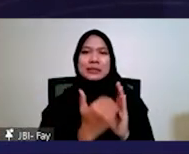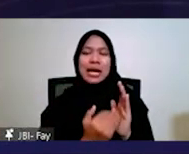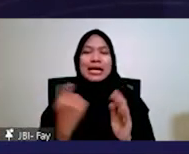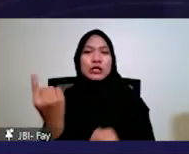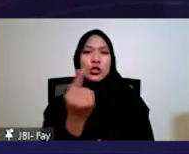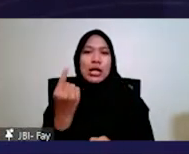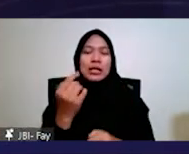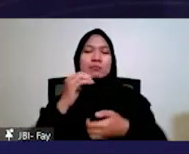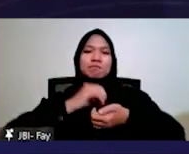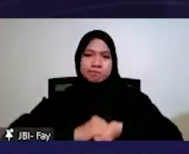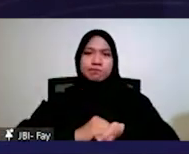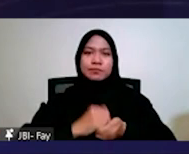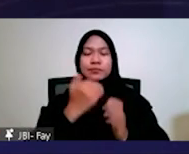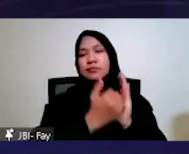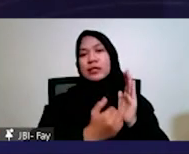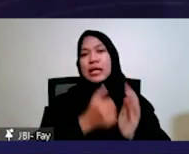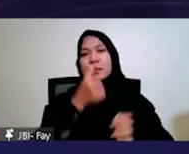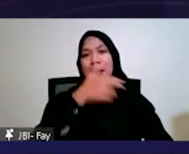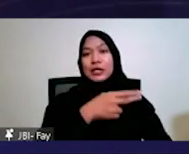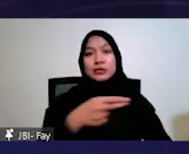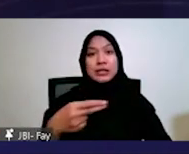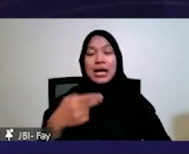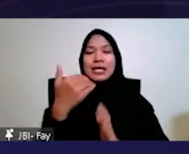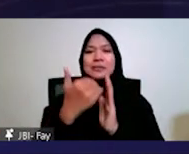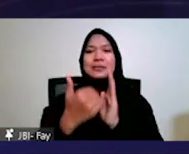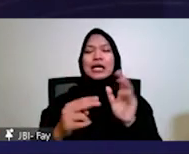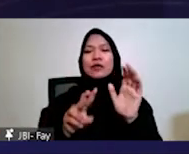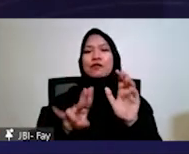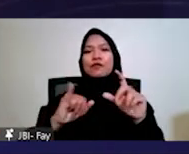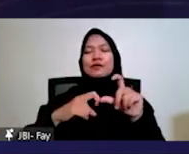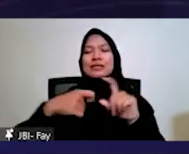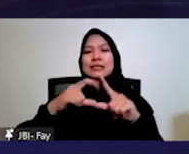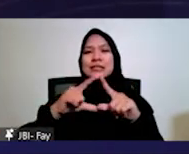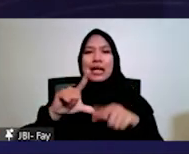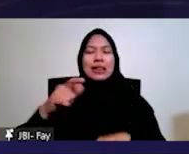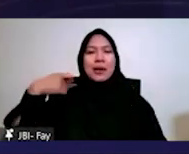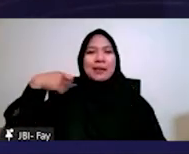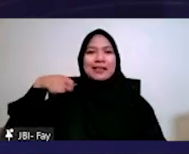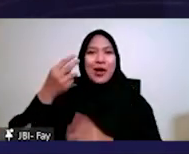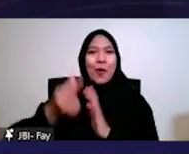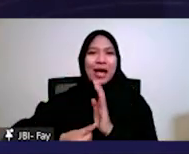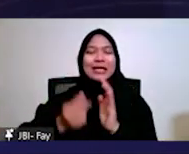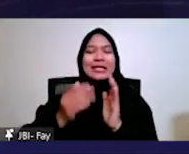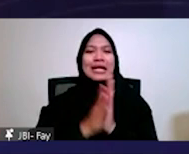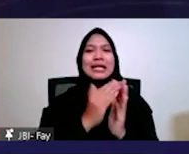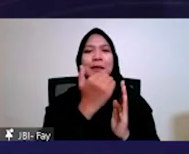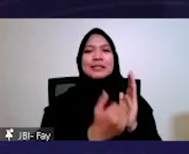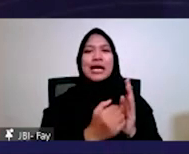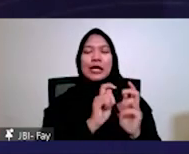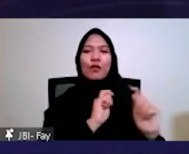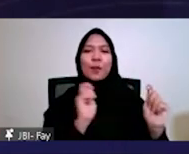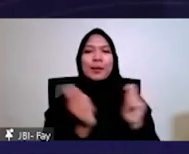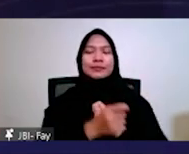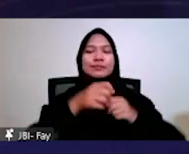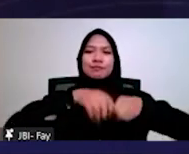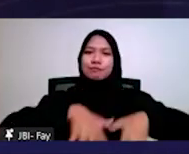antara kebijakan Vanessa kebijakan fiskal dari kementerian keuangan dan kebijakan reformasi struktural yang